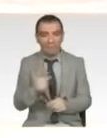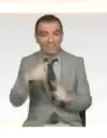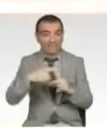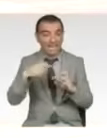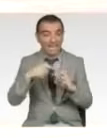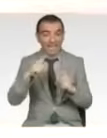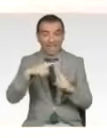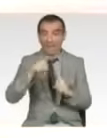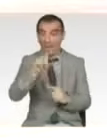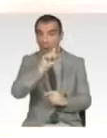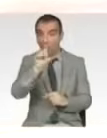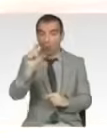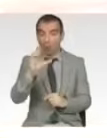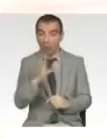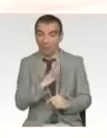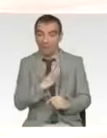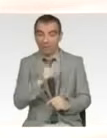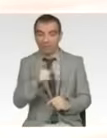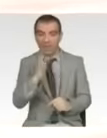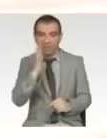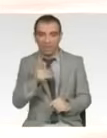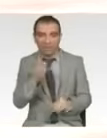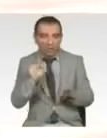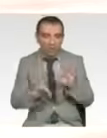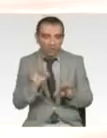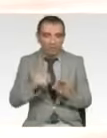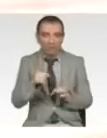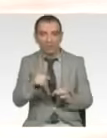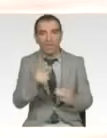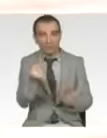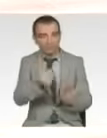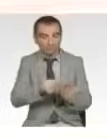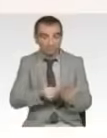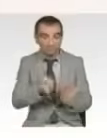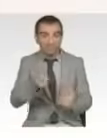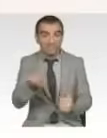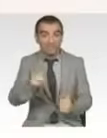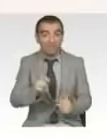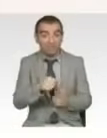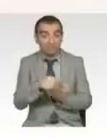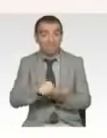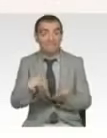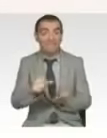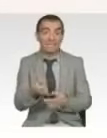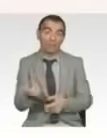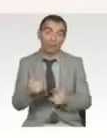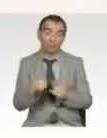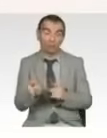logosu varsa işte evet, çok detaylı inceleniyor. Senaryo aşamasından yapım bittikten sonra da